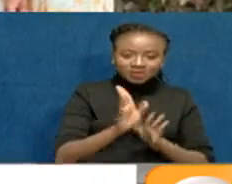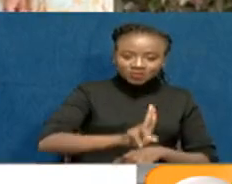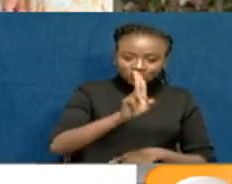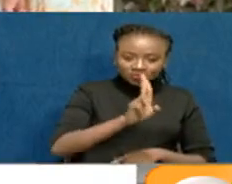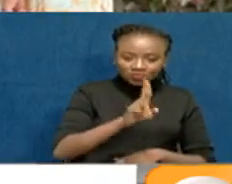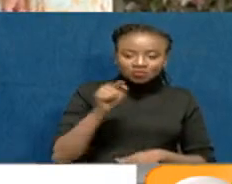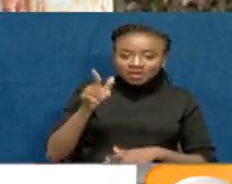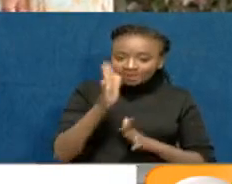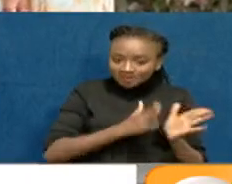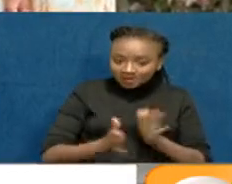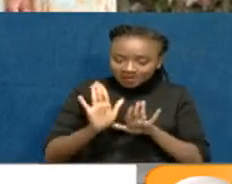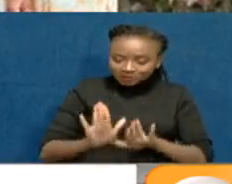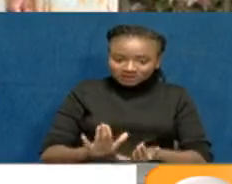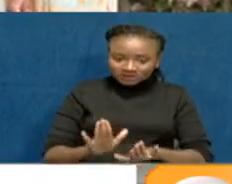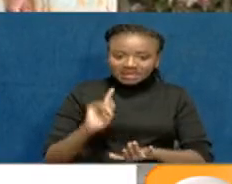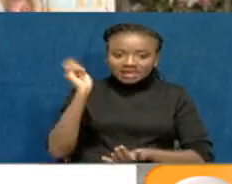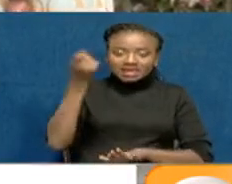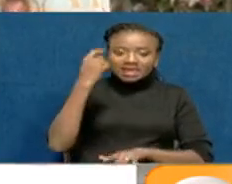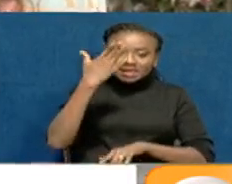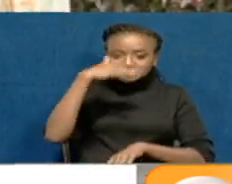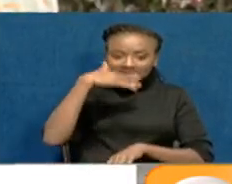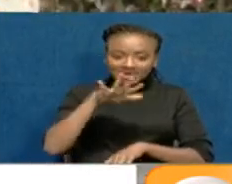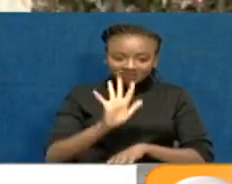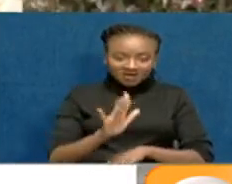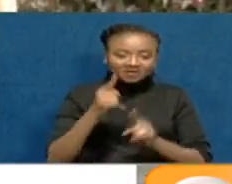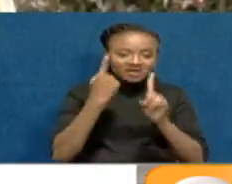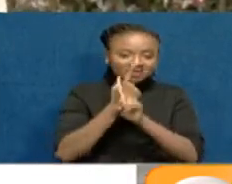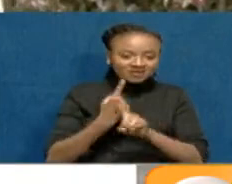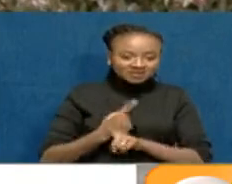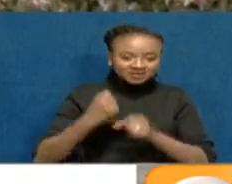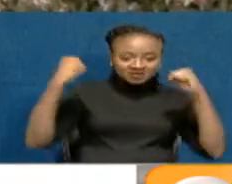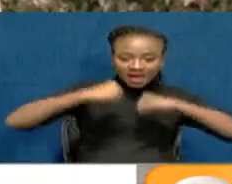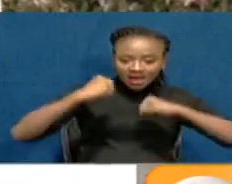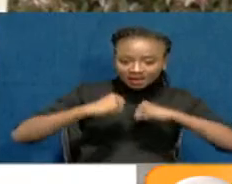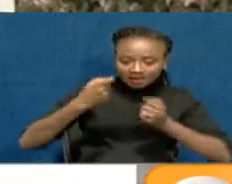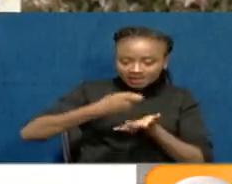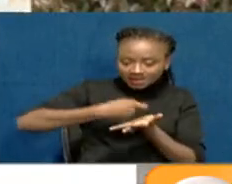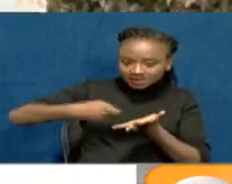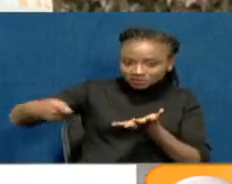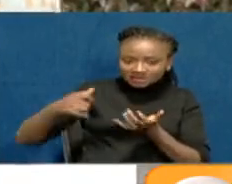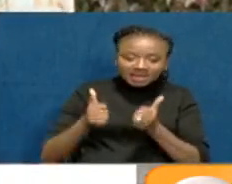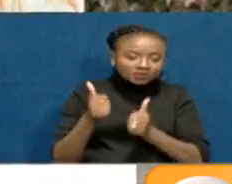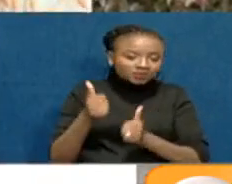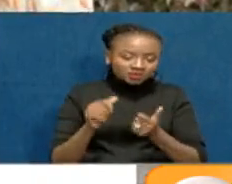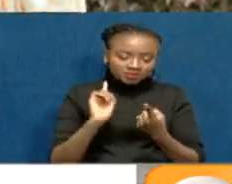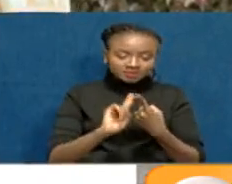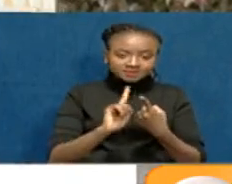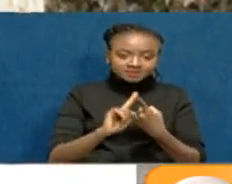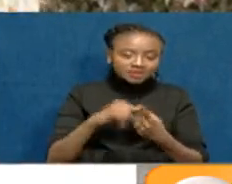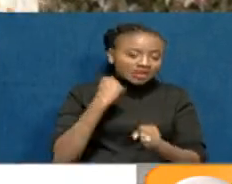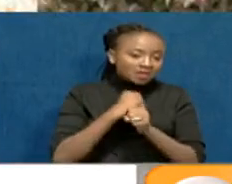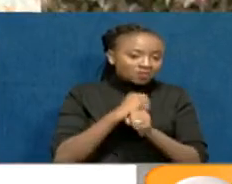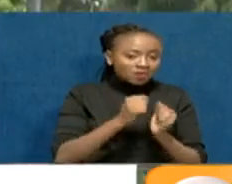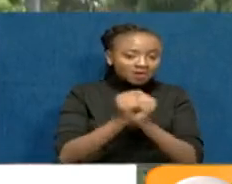ziara yake ya siku tano humu nchini. Miongoni mwa mikataba iliyotiwa saini ni pamoja na ushirikiano